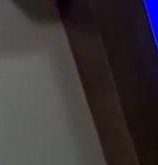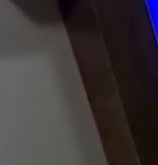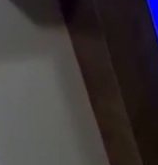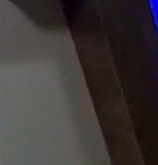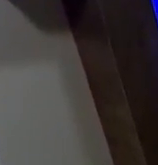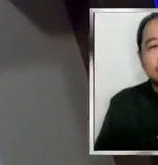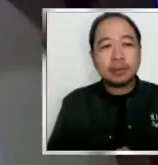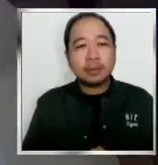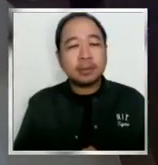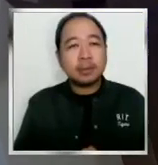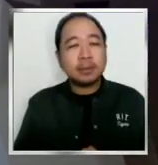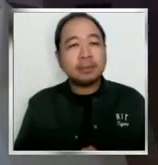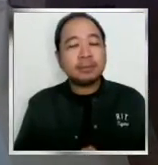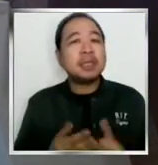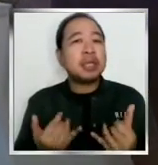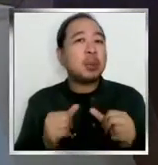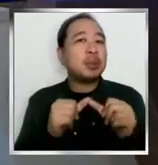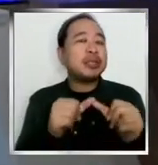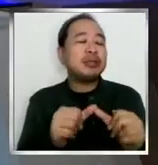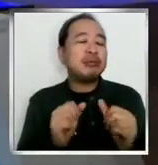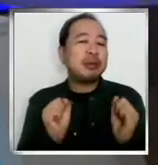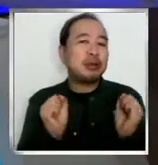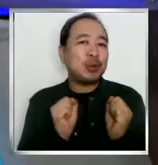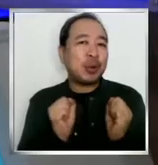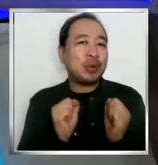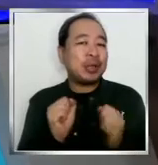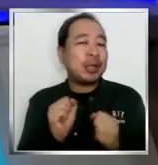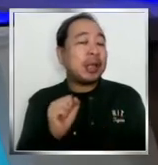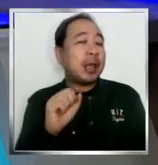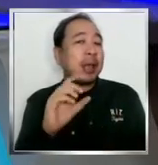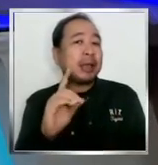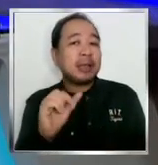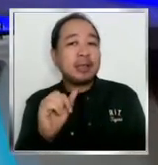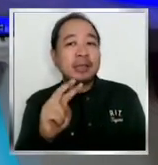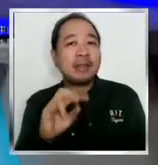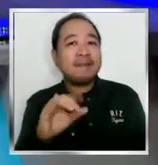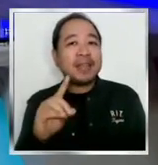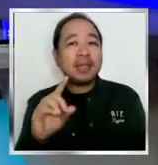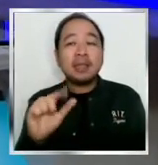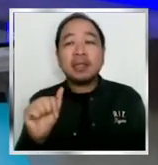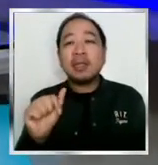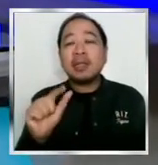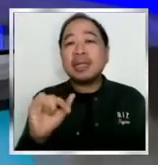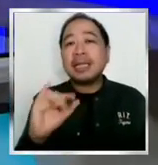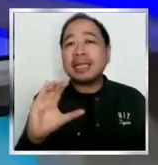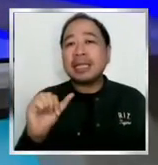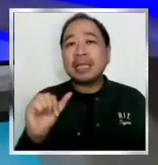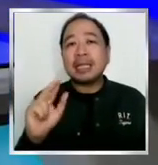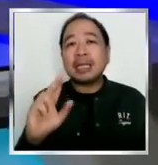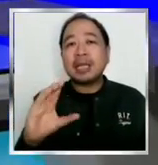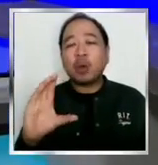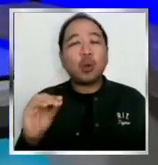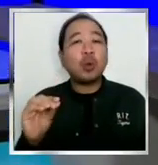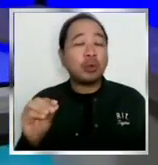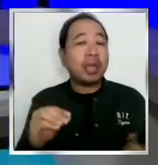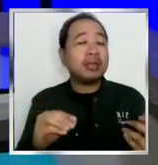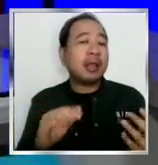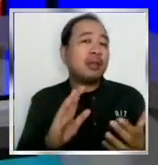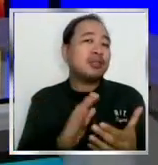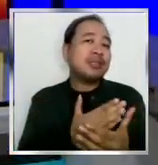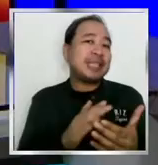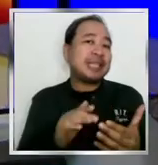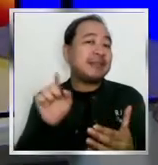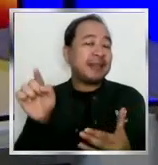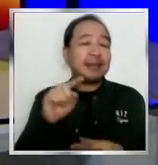Tuloy ang pagpapakilig ni Pambansang Ginoo David Licauco na hinarana ang mga kapuso natin sa Pangasinan. At a night to